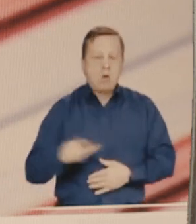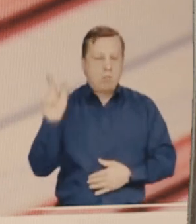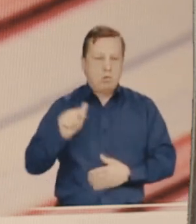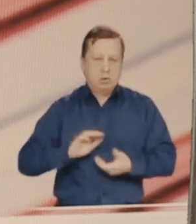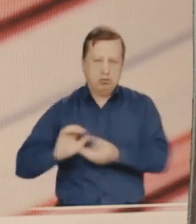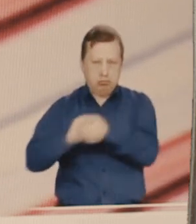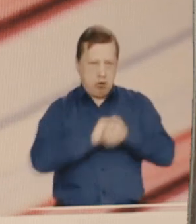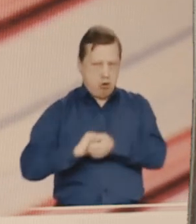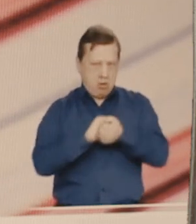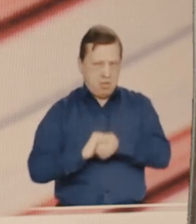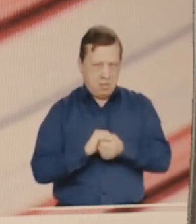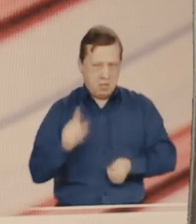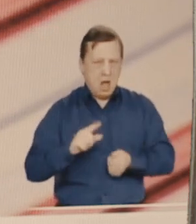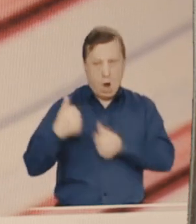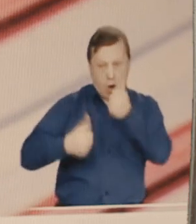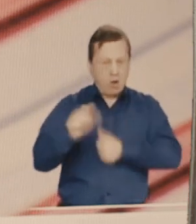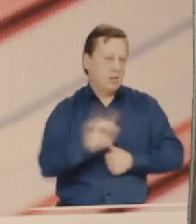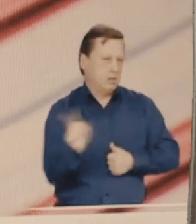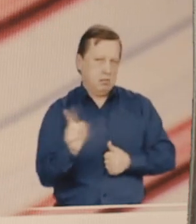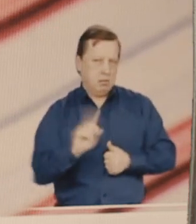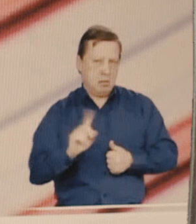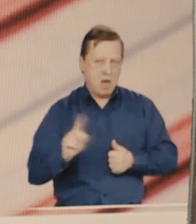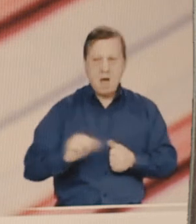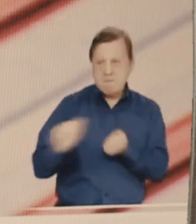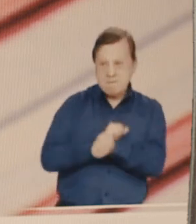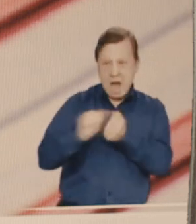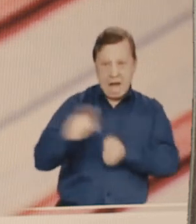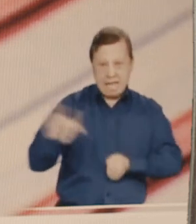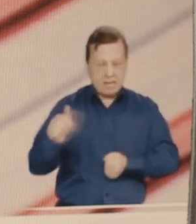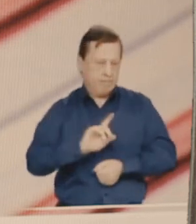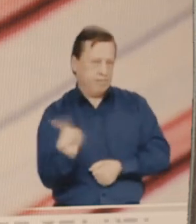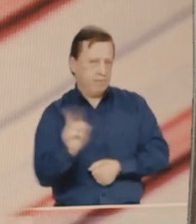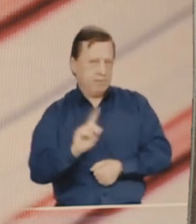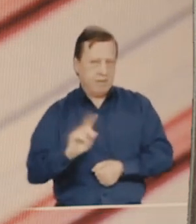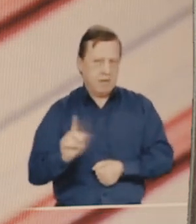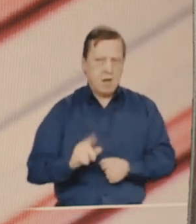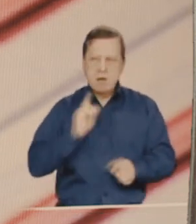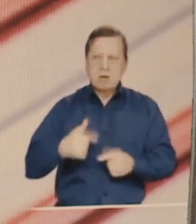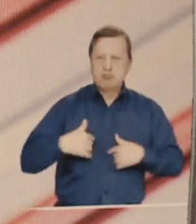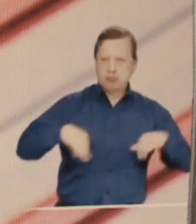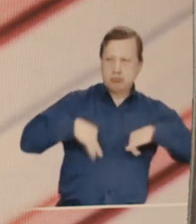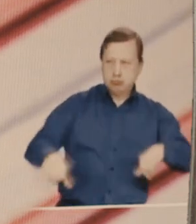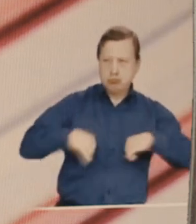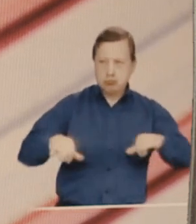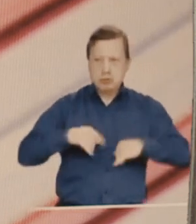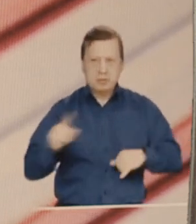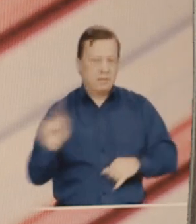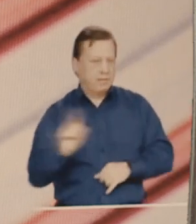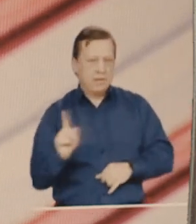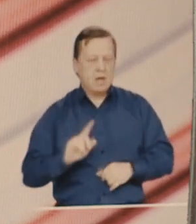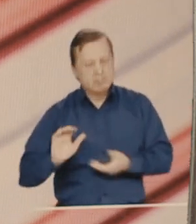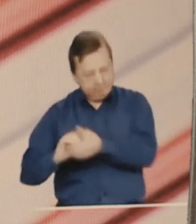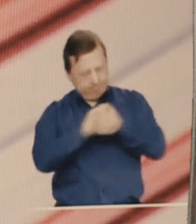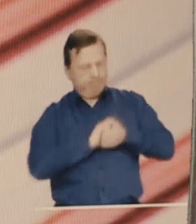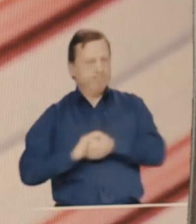solidarności, nie powinna się opierać na konkurencji, nie powinna się opierać na walce interesów, nie powinna się opierać na dyktacie silnych, ale powinna się opierać na